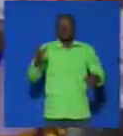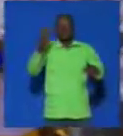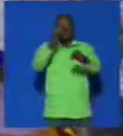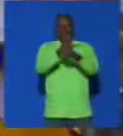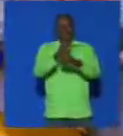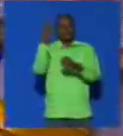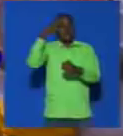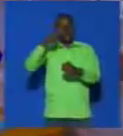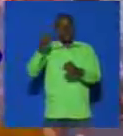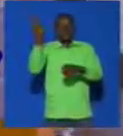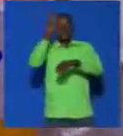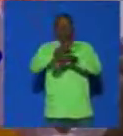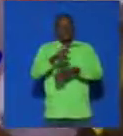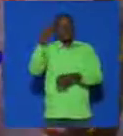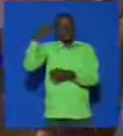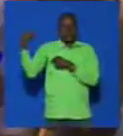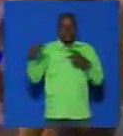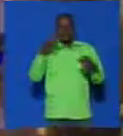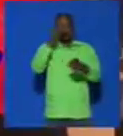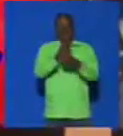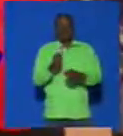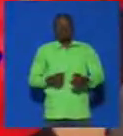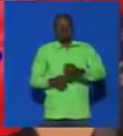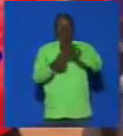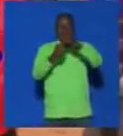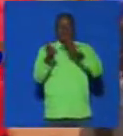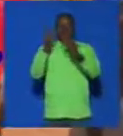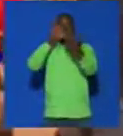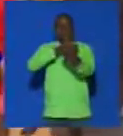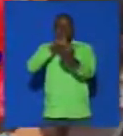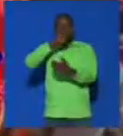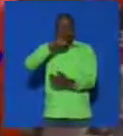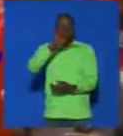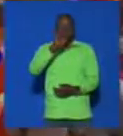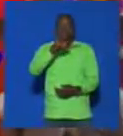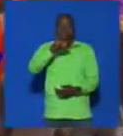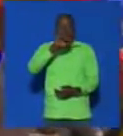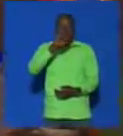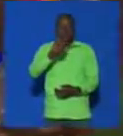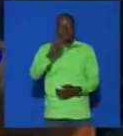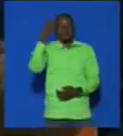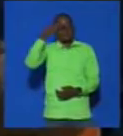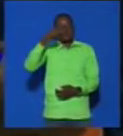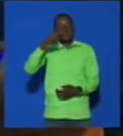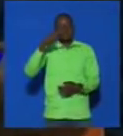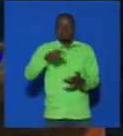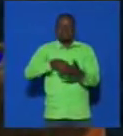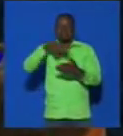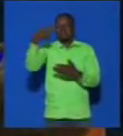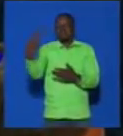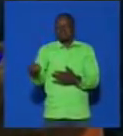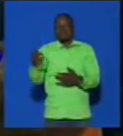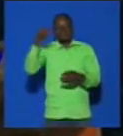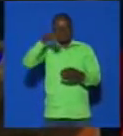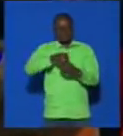va lutter farouchement pour remporter le gain du match face à la mauritanie les britanniques vont ils perdent leur